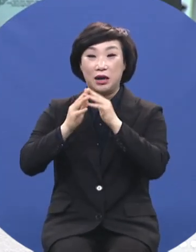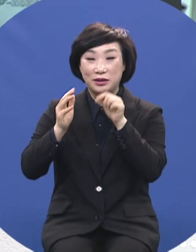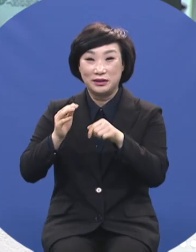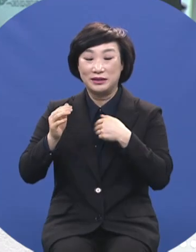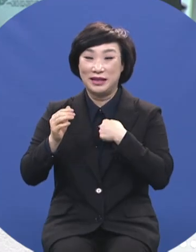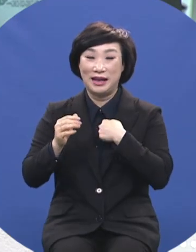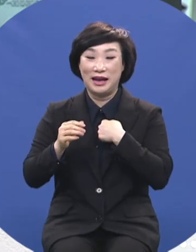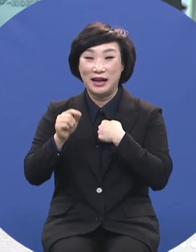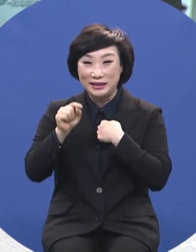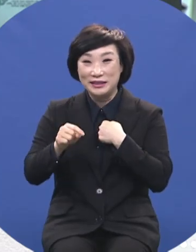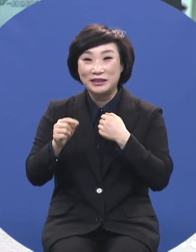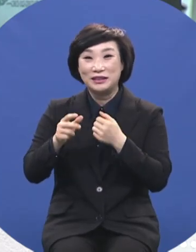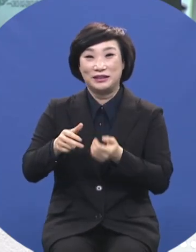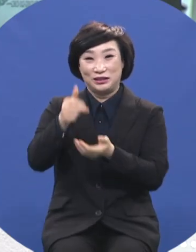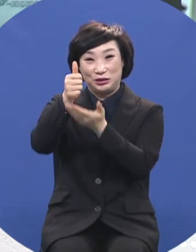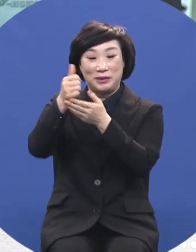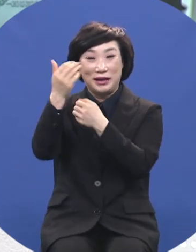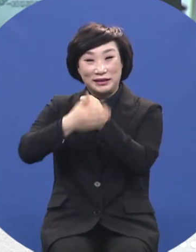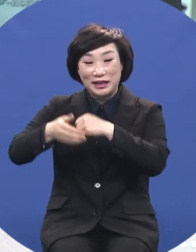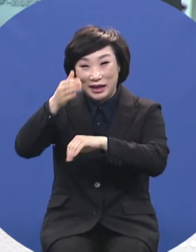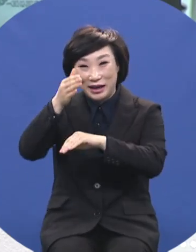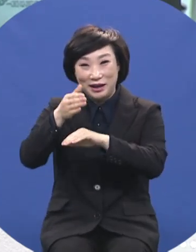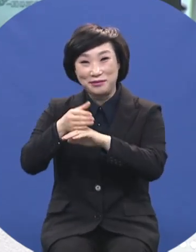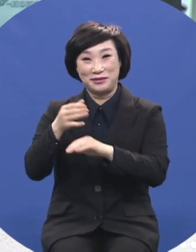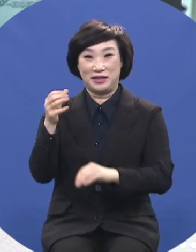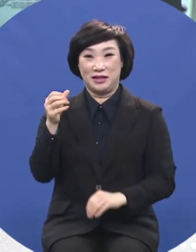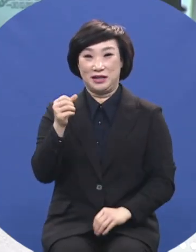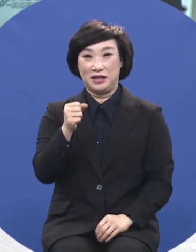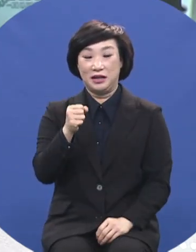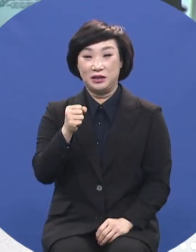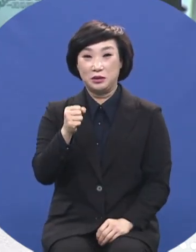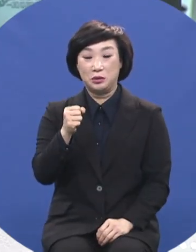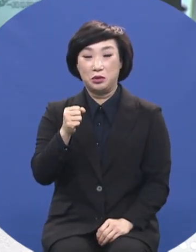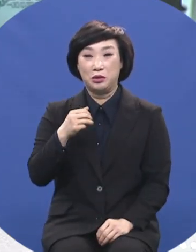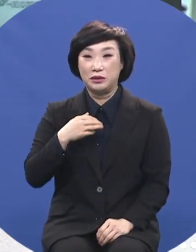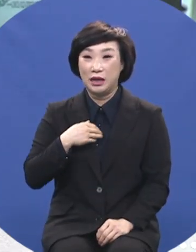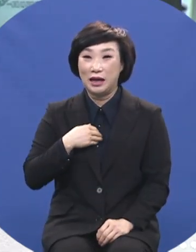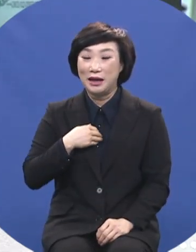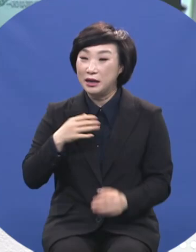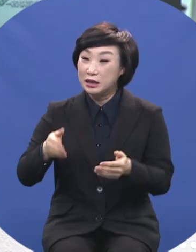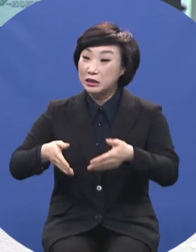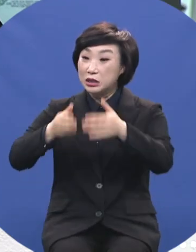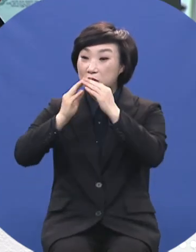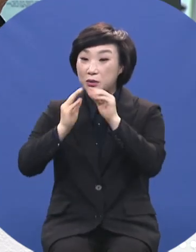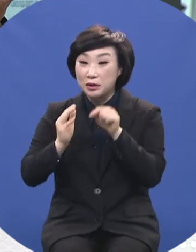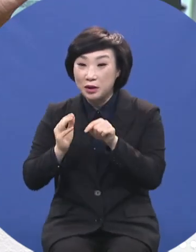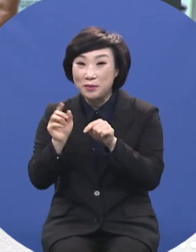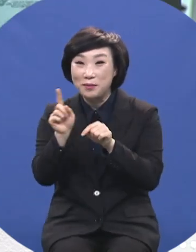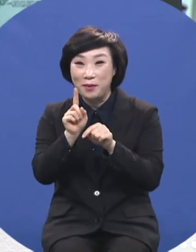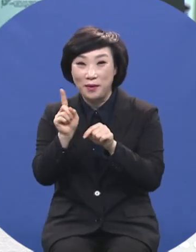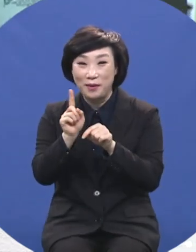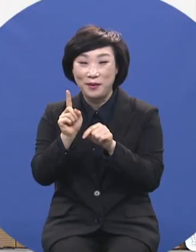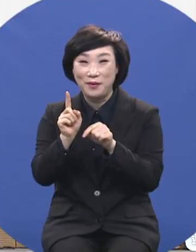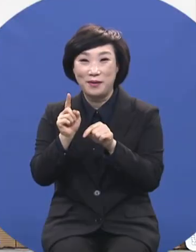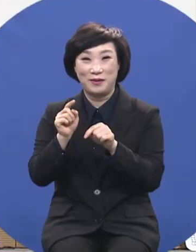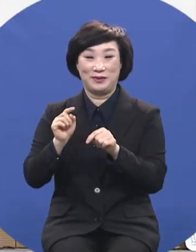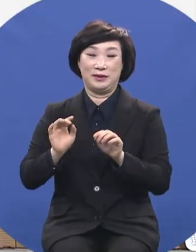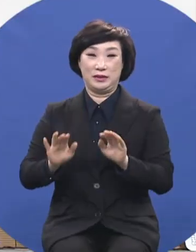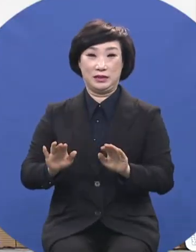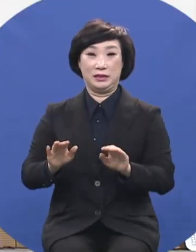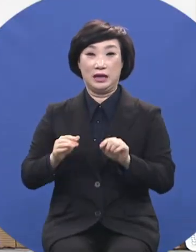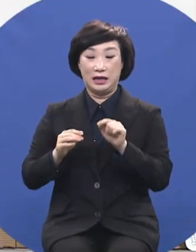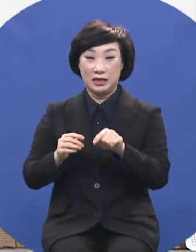내가 그 은혜가 감사함으로 어떤 집을 짓겠느냐.